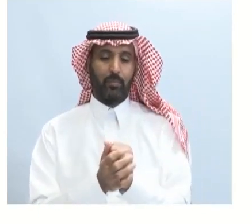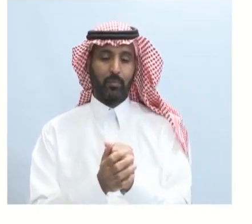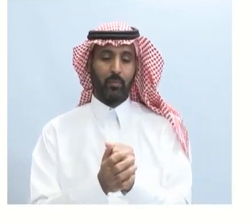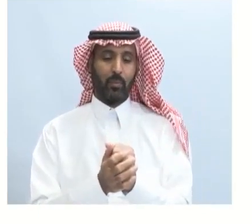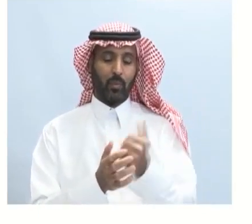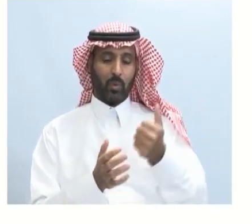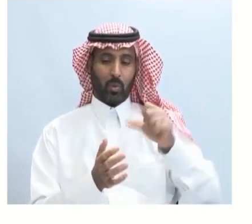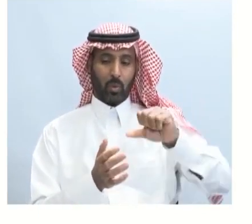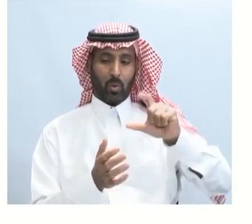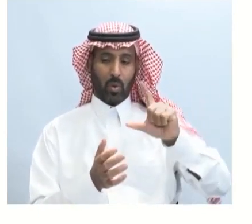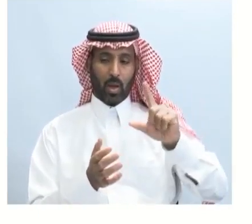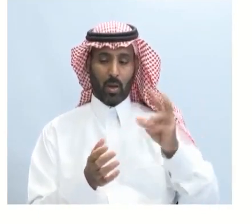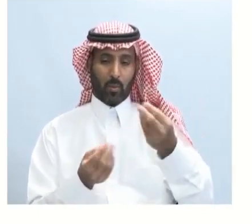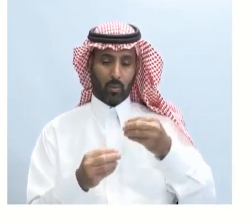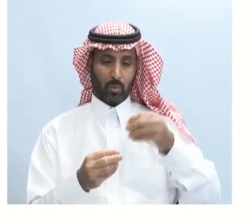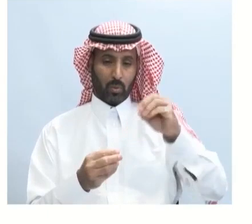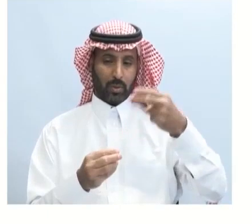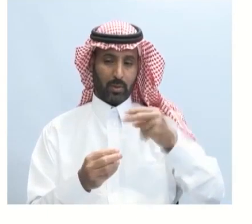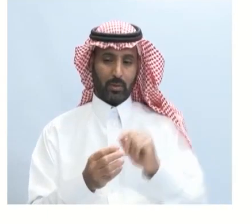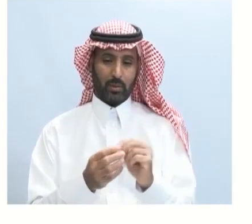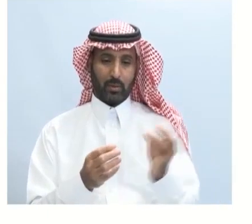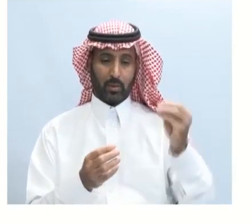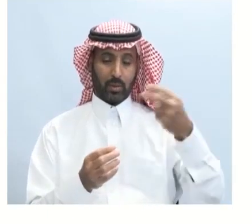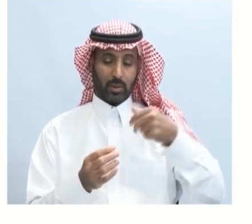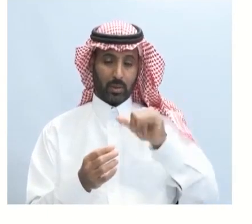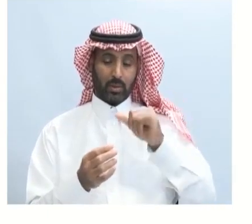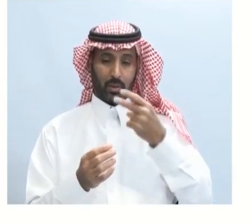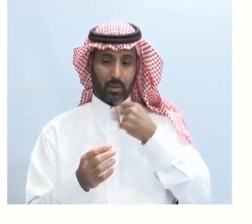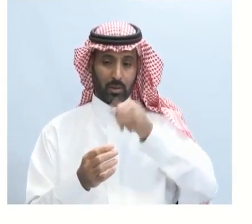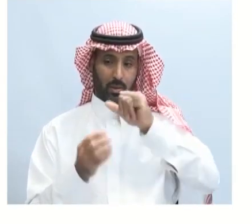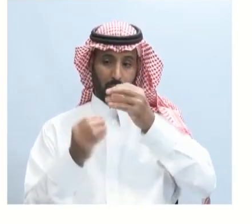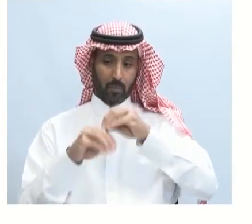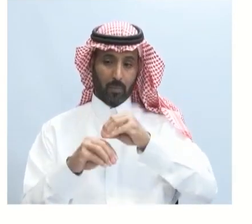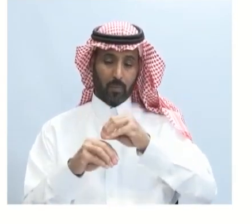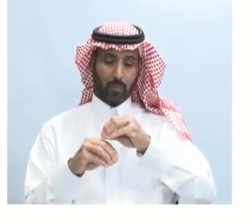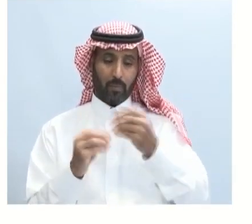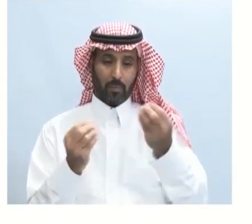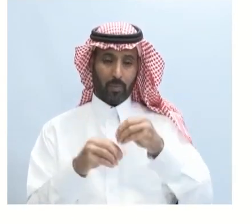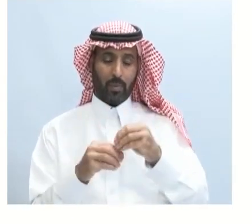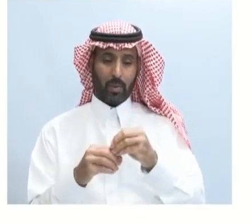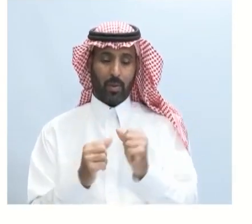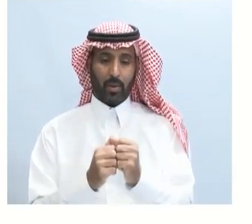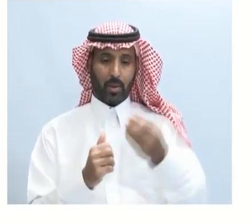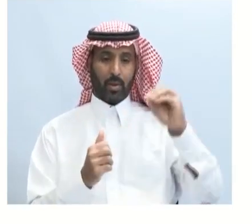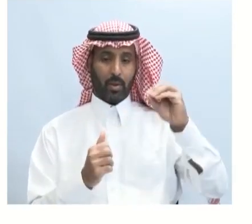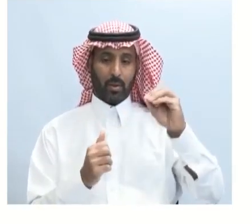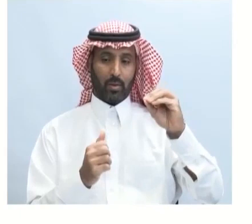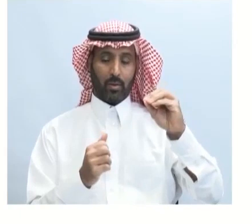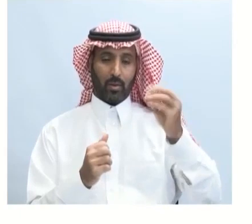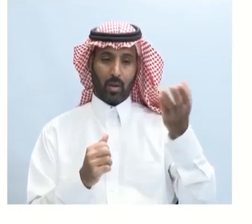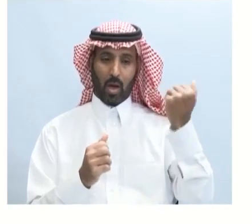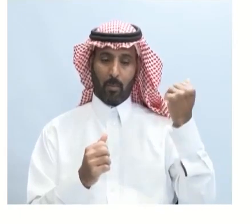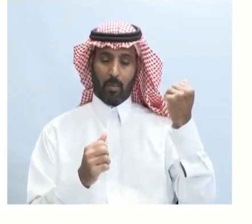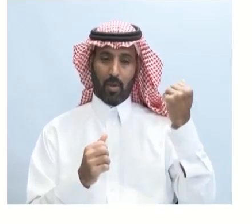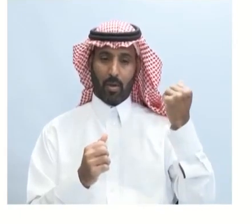لوجود اللي هو الو اتش اذا هنا اكسده اذا اضافه اضافه هنا للاكسجين ولكن قبل